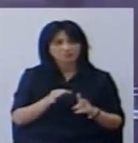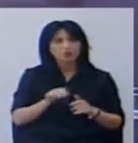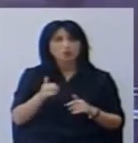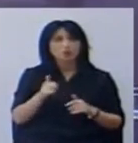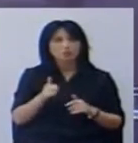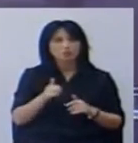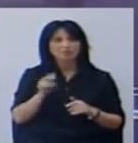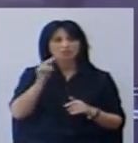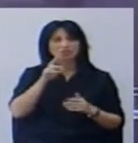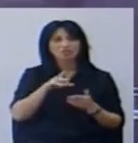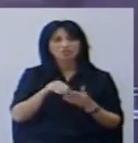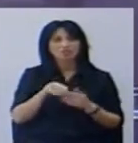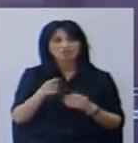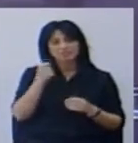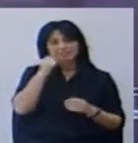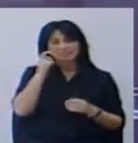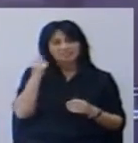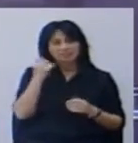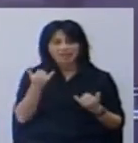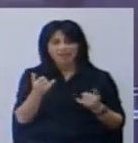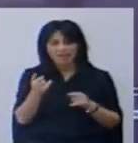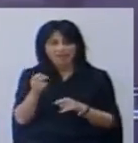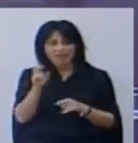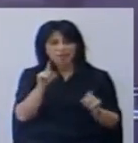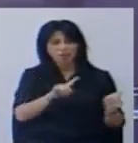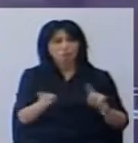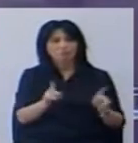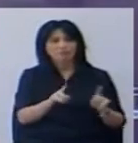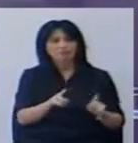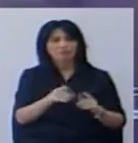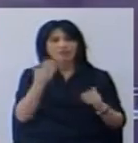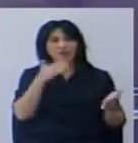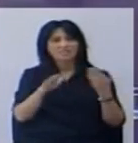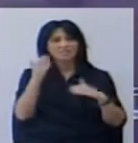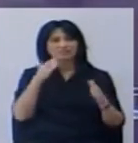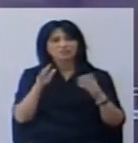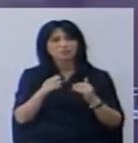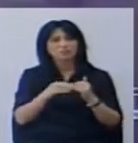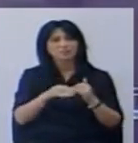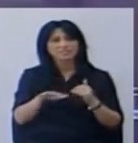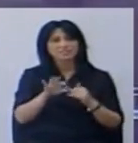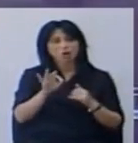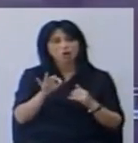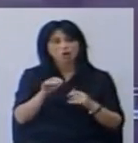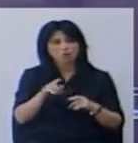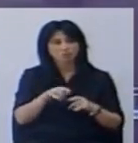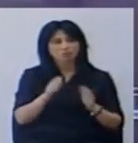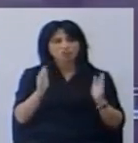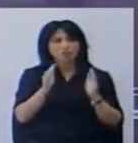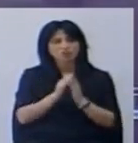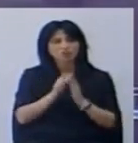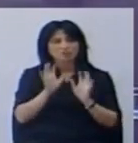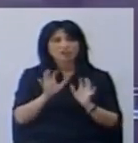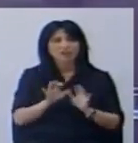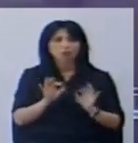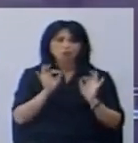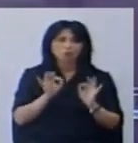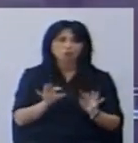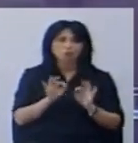რომელიც შეისწავლის წინა და ახლანდელი ხელისუფლების დროს გასხვისებული მიწისნაკვეთებისა და შენობა ნაგებობების